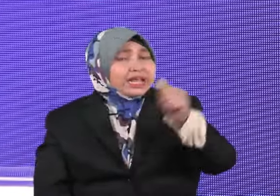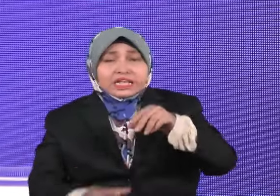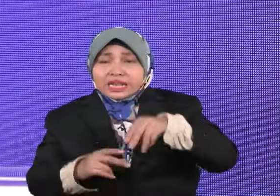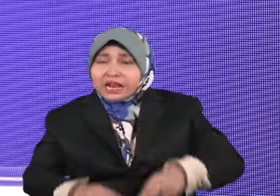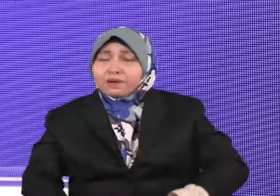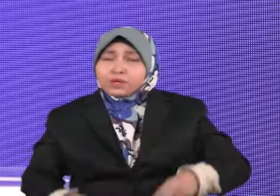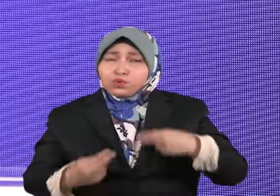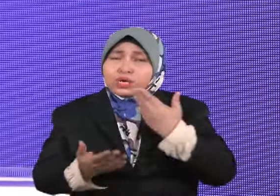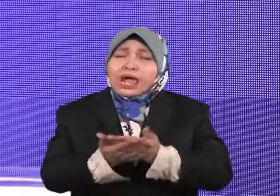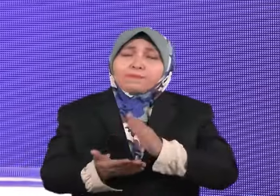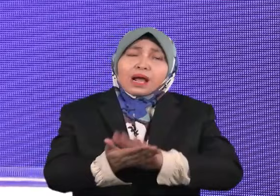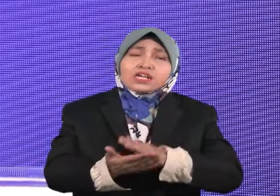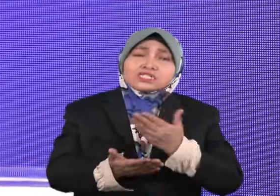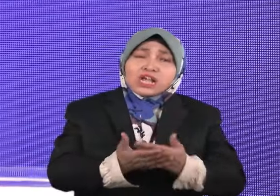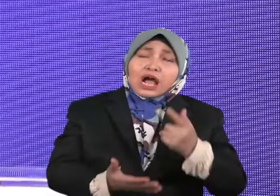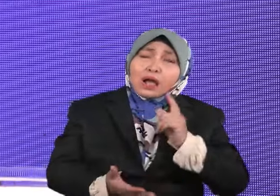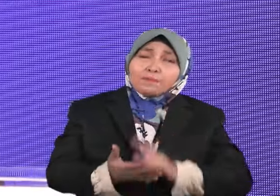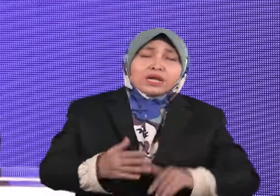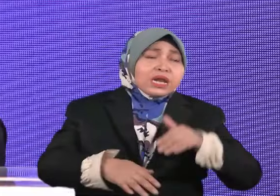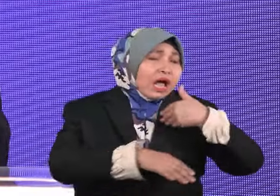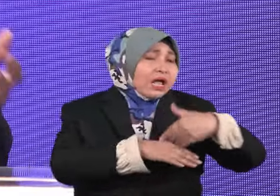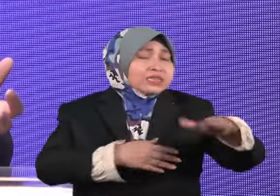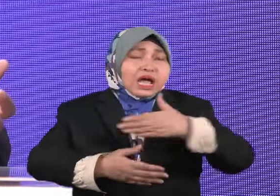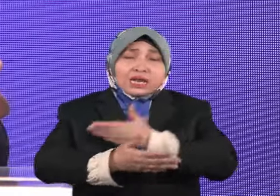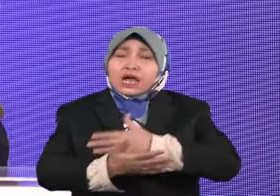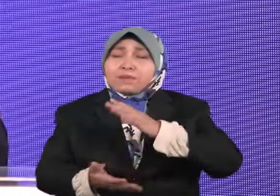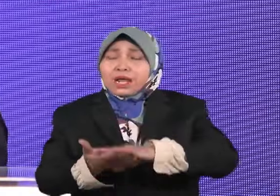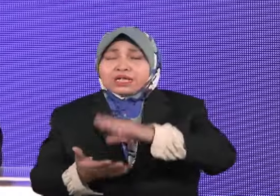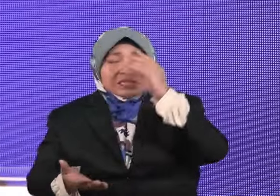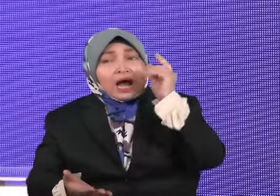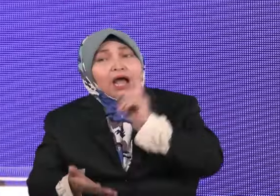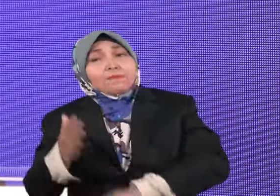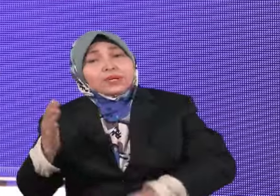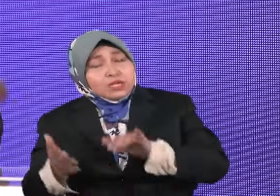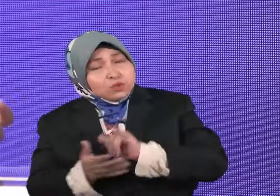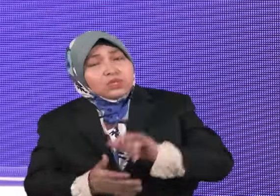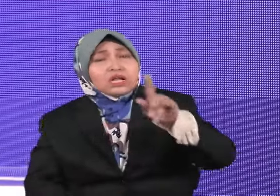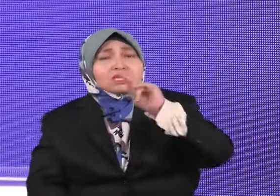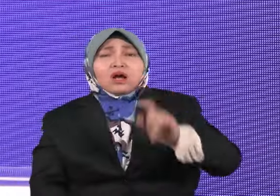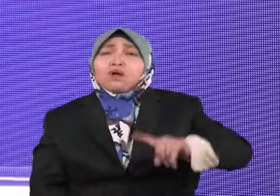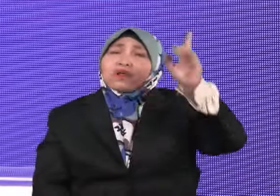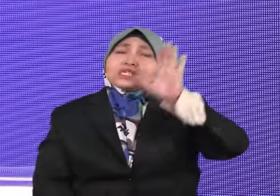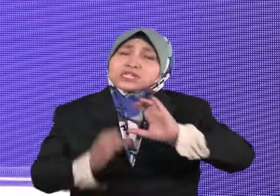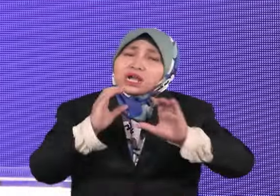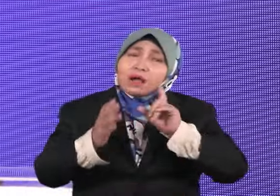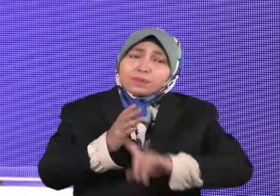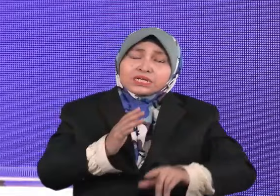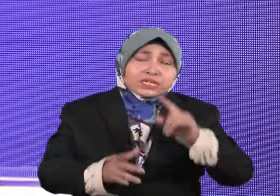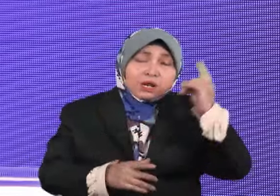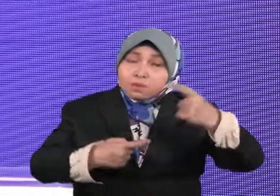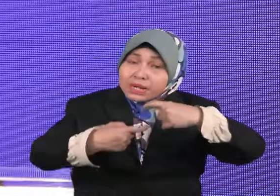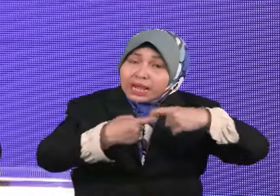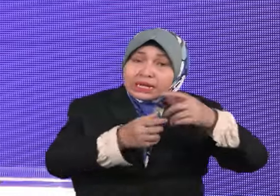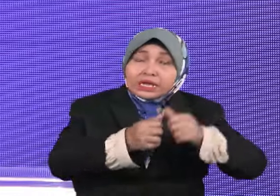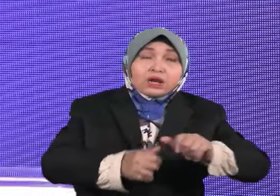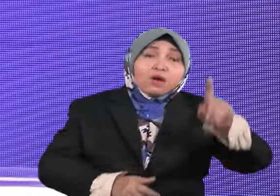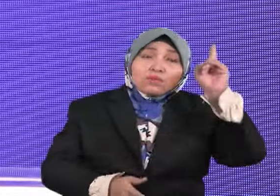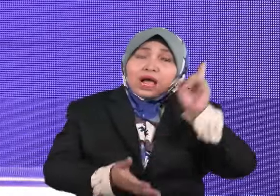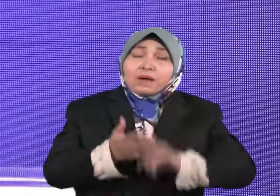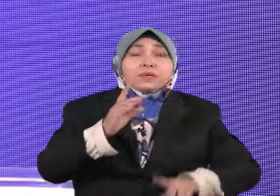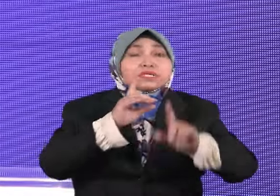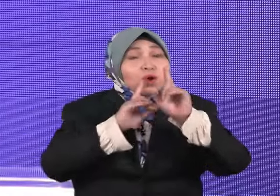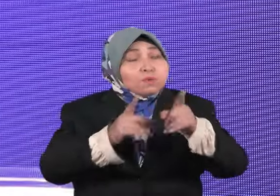nak masak apa, nak hantar anak pergi belajar apa, selalu ditanya, Allah cakap apa? Ya? Selalu mengaitkan dengan Allah, maka apakah